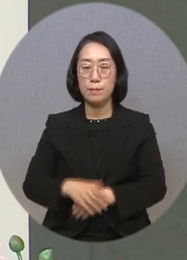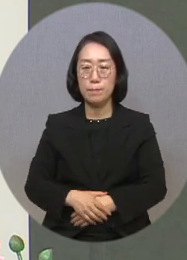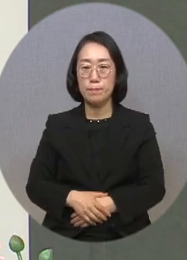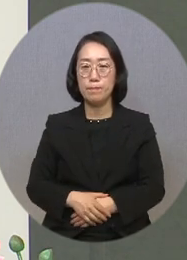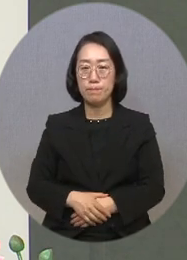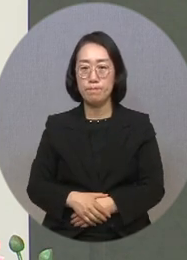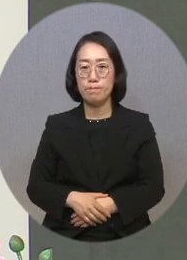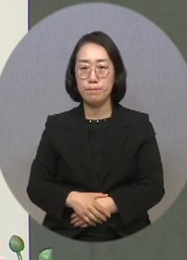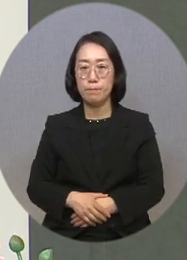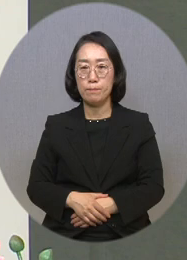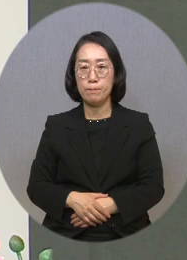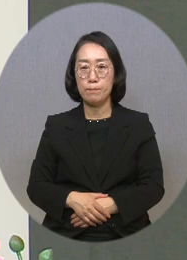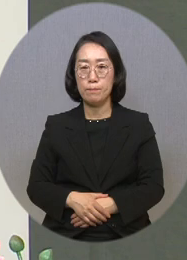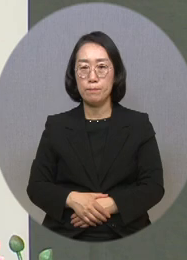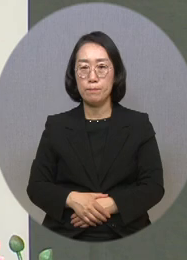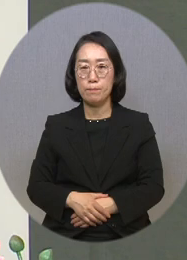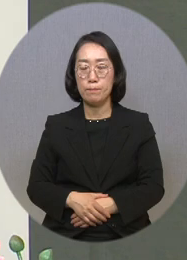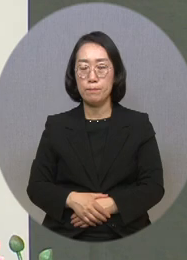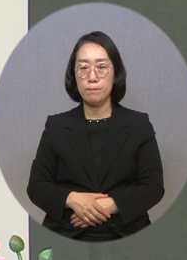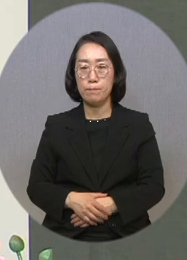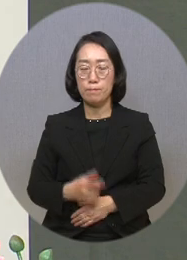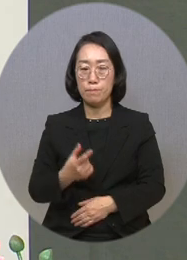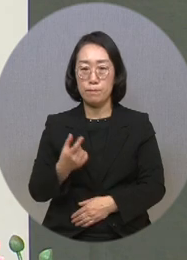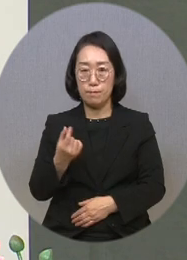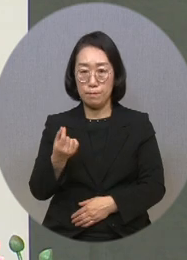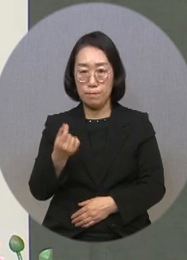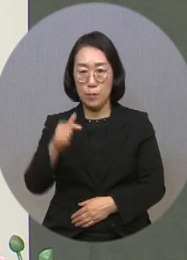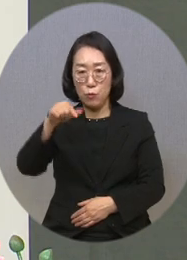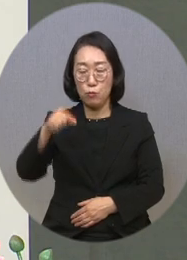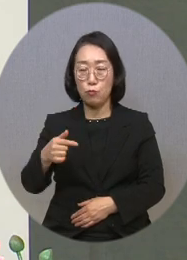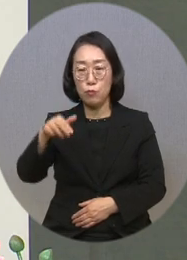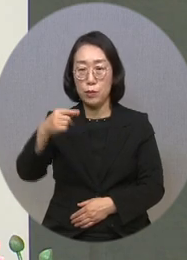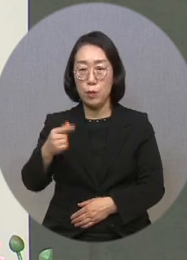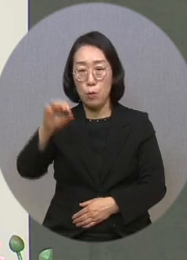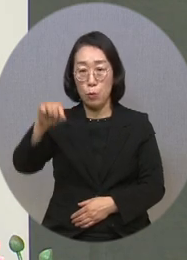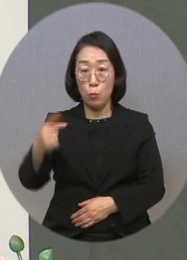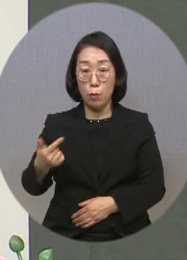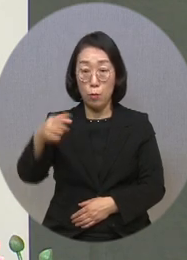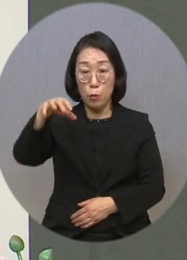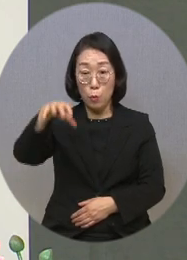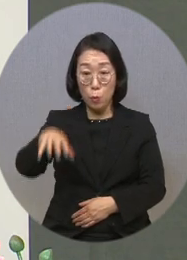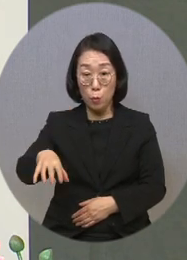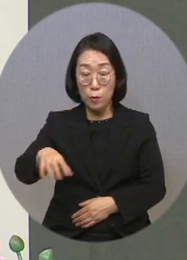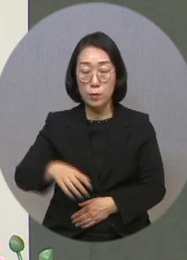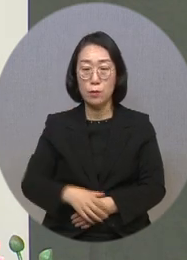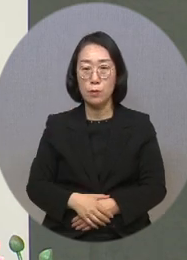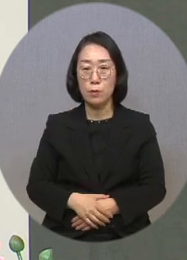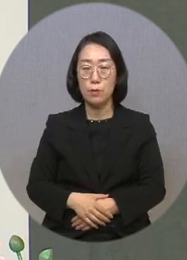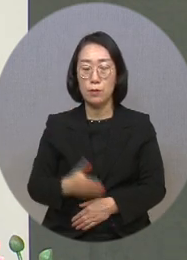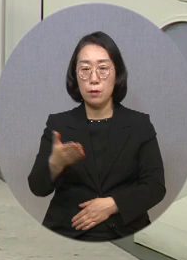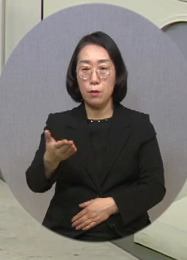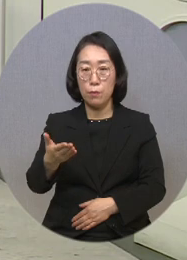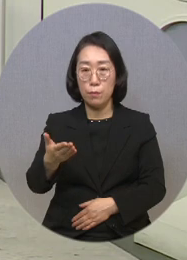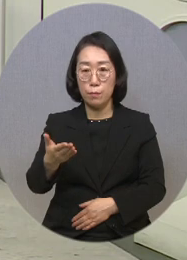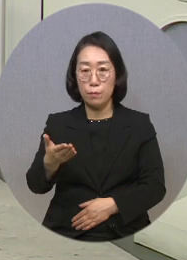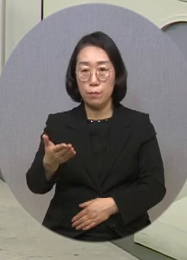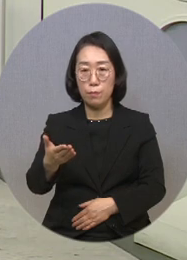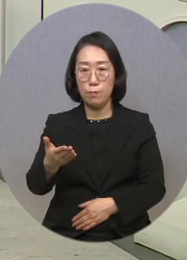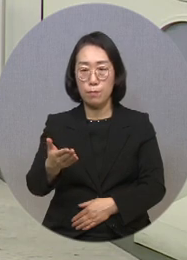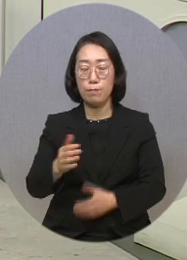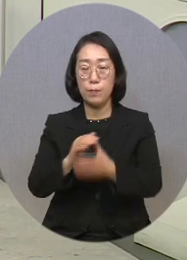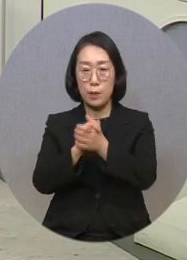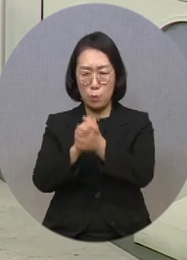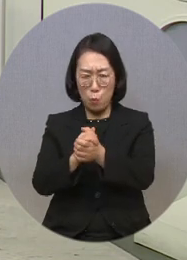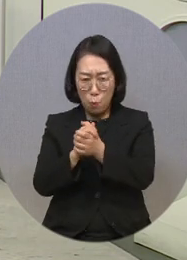이렇게 얘기하시는 거죠. 네. 네. 국선원에서 네. 예, 결국은 그런 기도를 예,